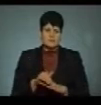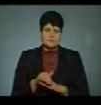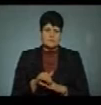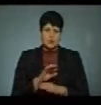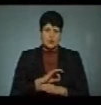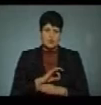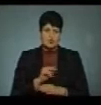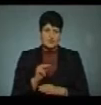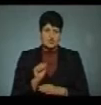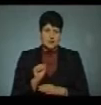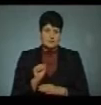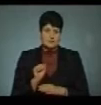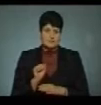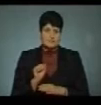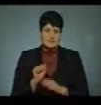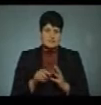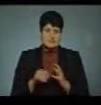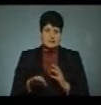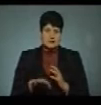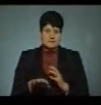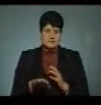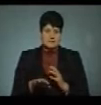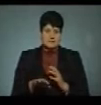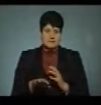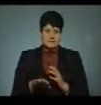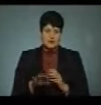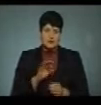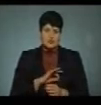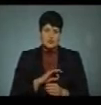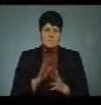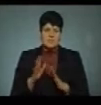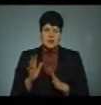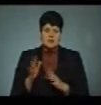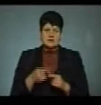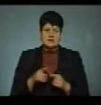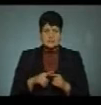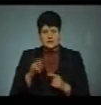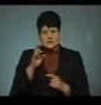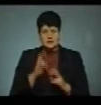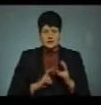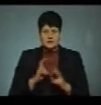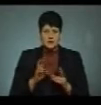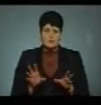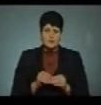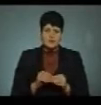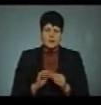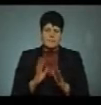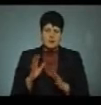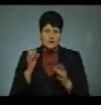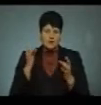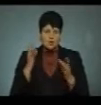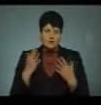користувача земельної ділянки, зокрема користувача парків, це комунального підприємства об'єднання парків культури та